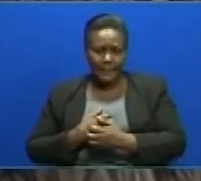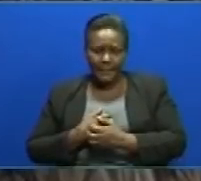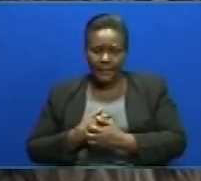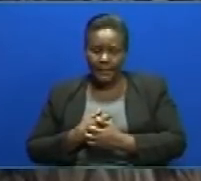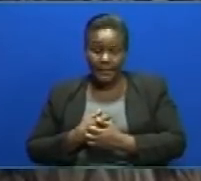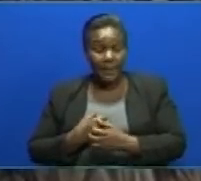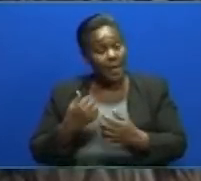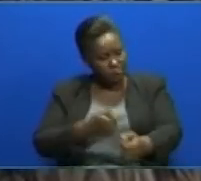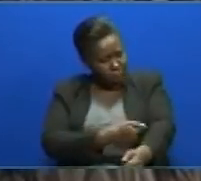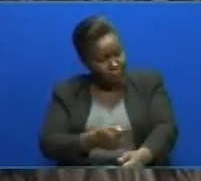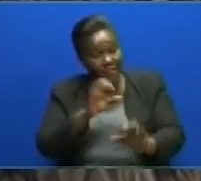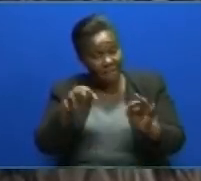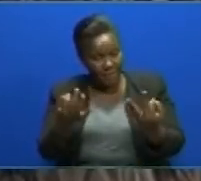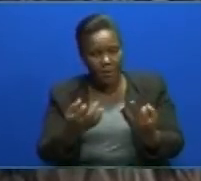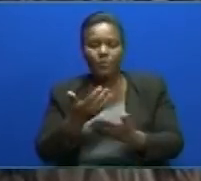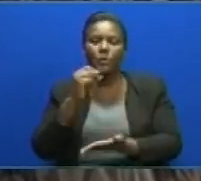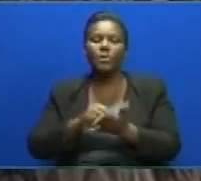Niliumwa TB.